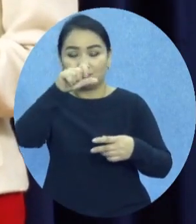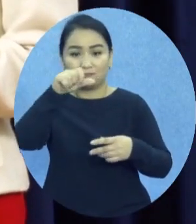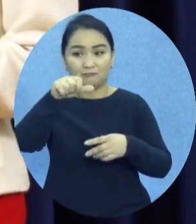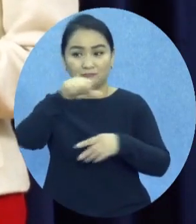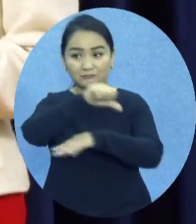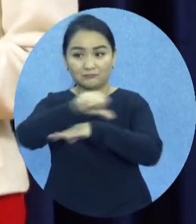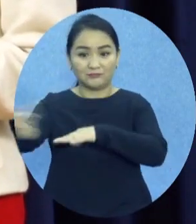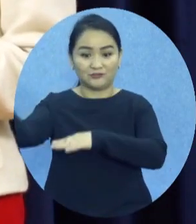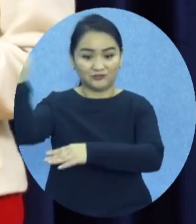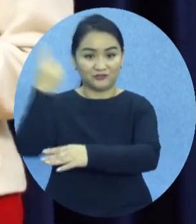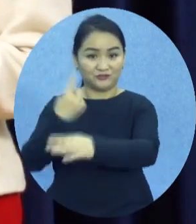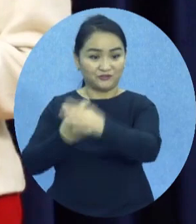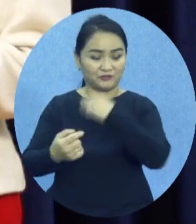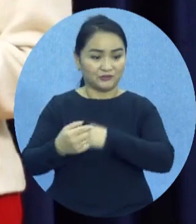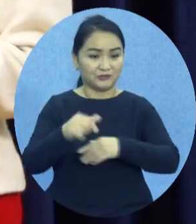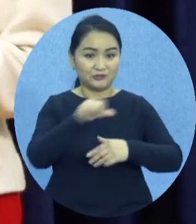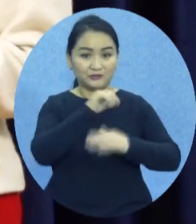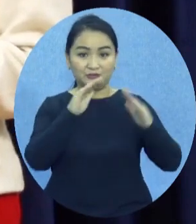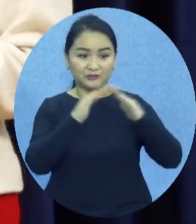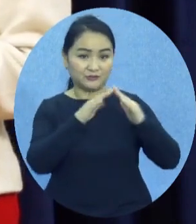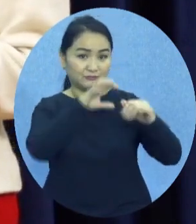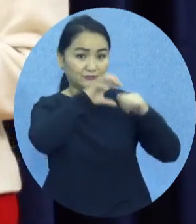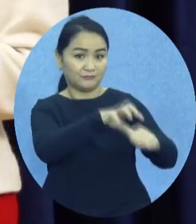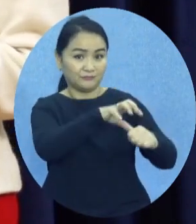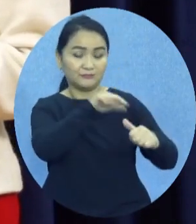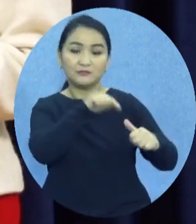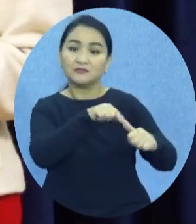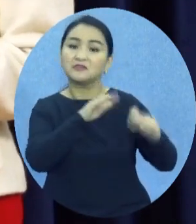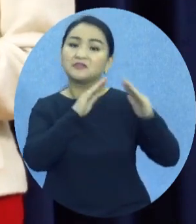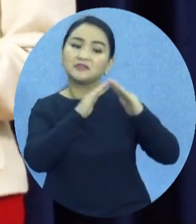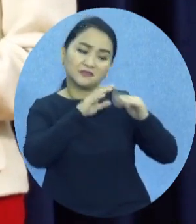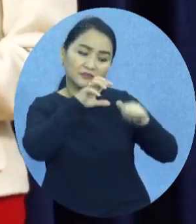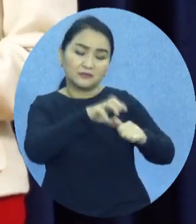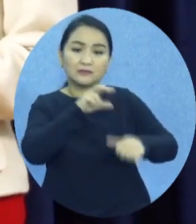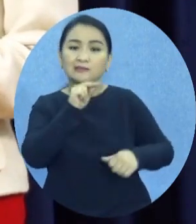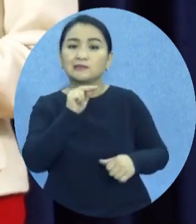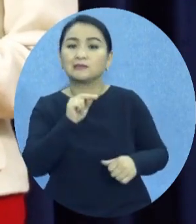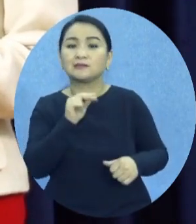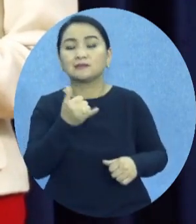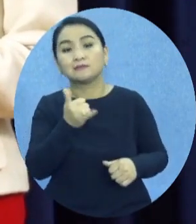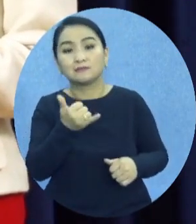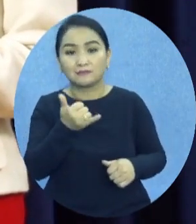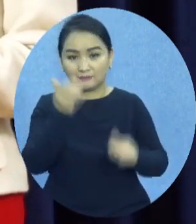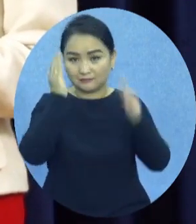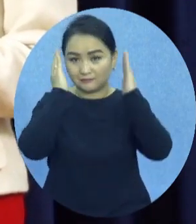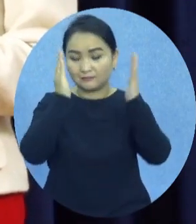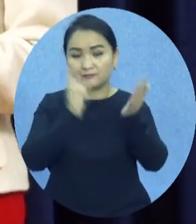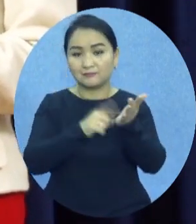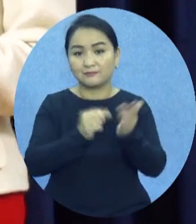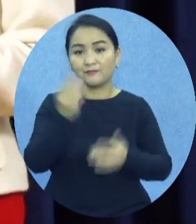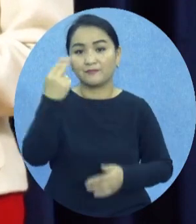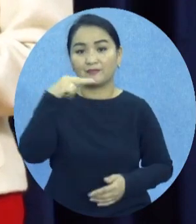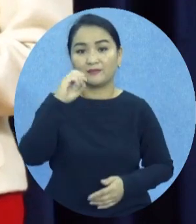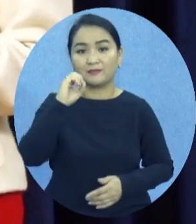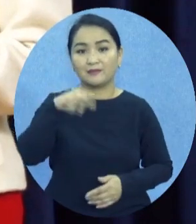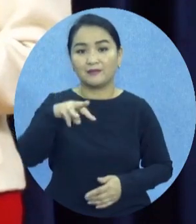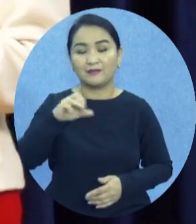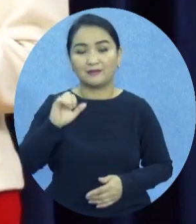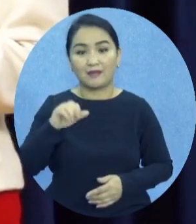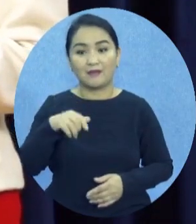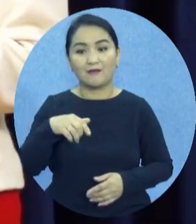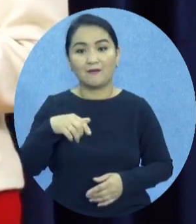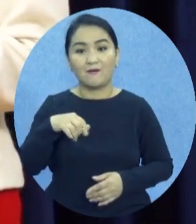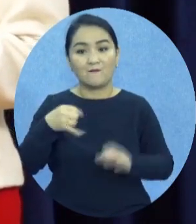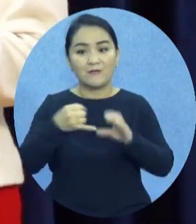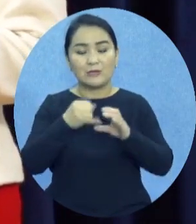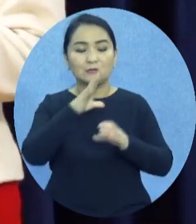гэртээ тусгаарлагдана гэдэг очиод гэтэл гэртээ тусгаарлагдах чанар юу байх вэ? Тэрийг бас анхаарах хэрэгтэй. Тийм учраас дельта вирус дамжчаа сэргийлж бас